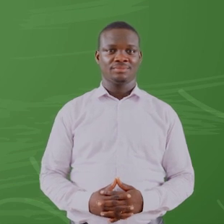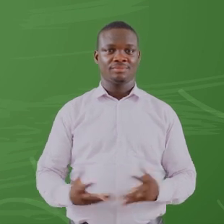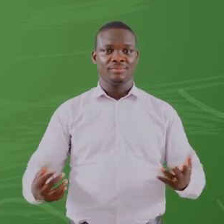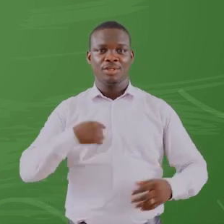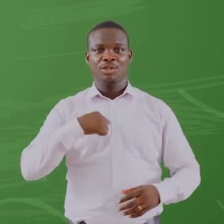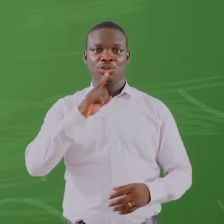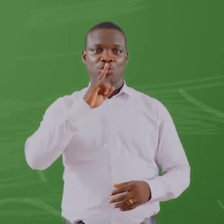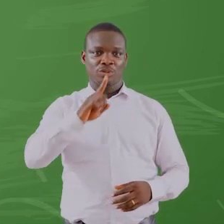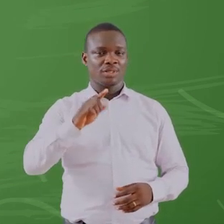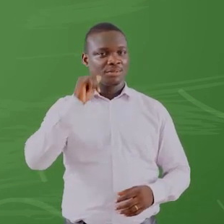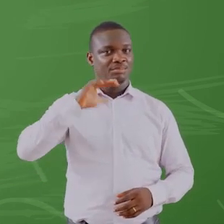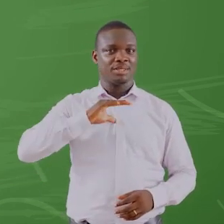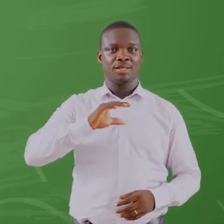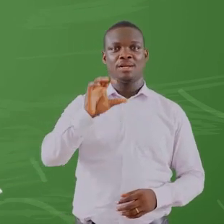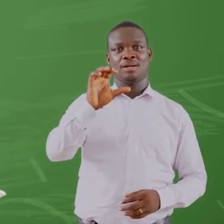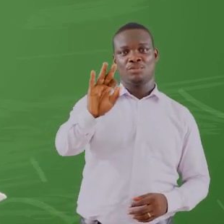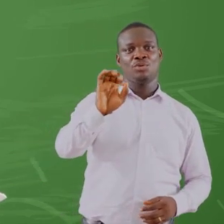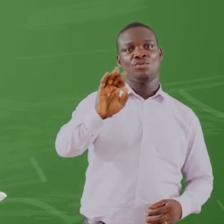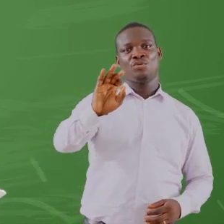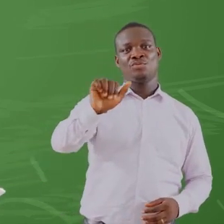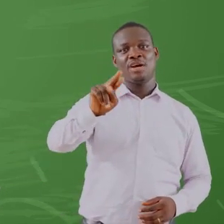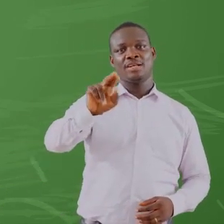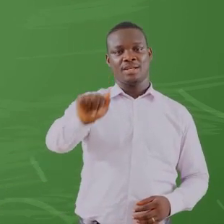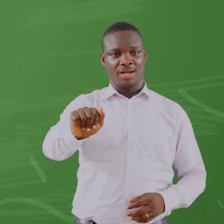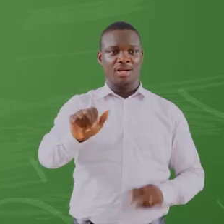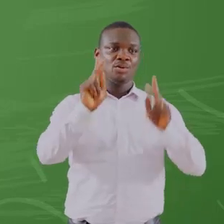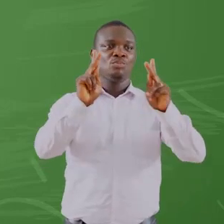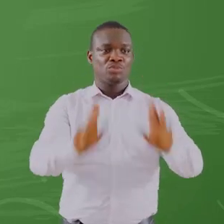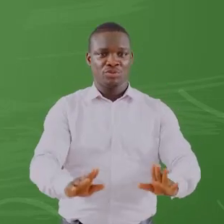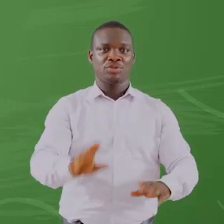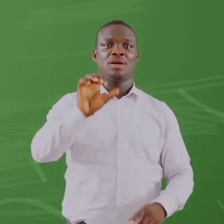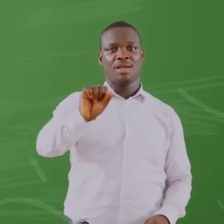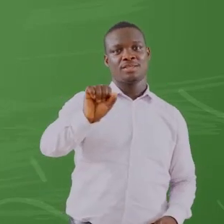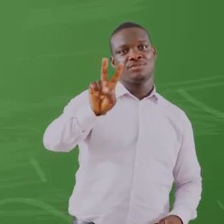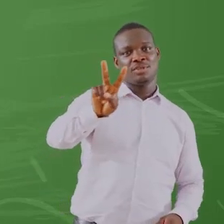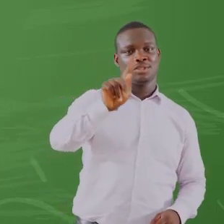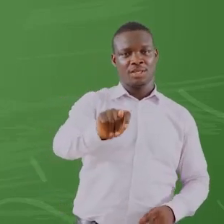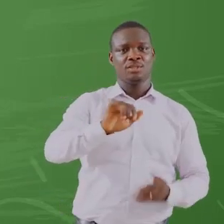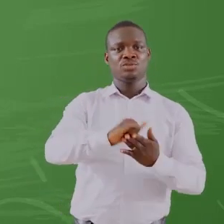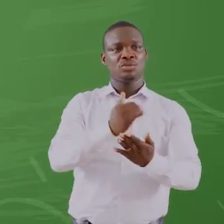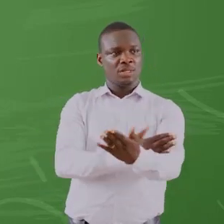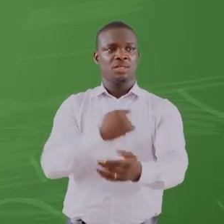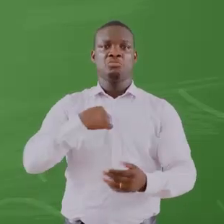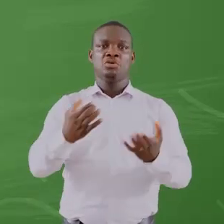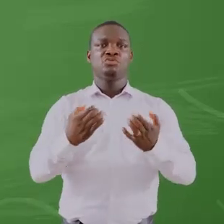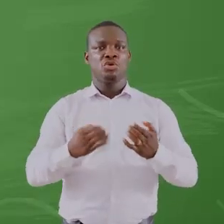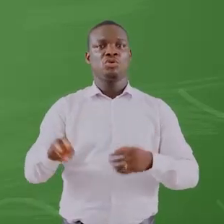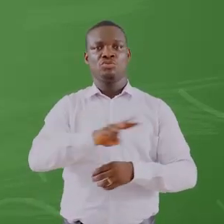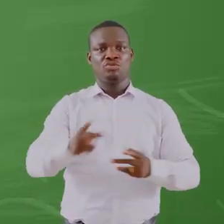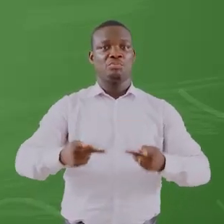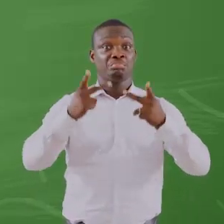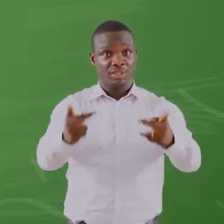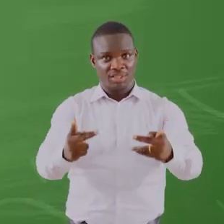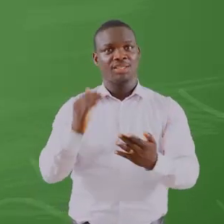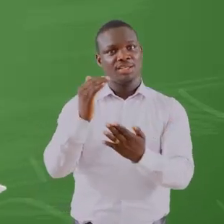Je suis Madame Fofana, professeure de SVT. Ce matin, je vais vous présenter une leçon